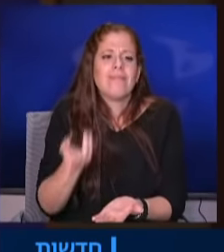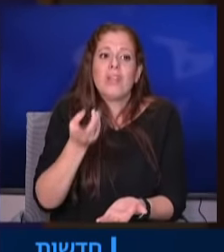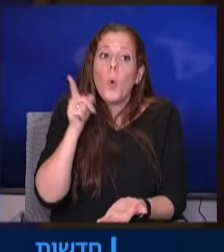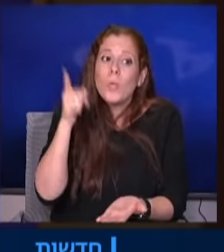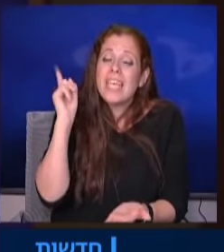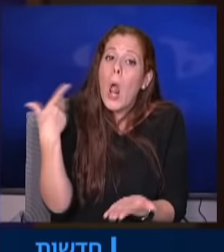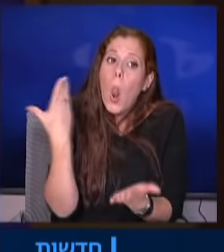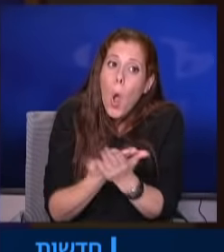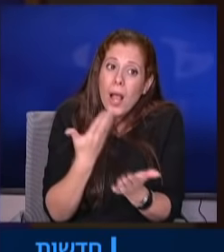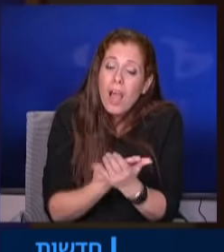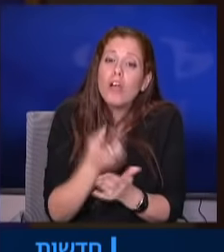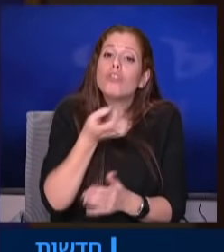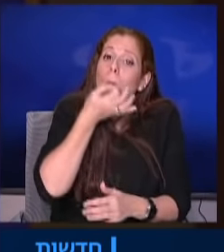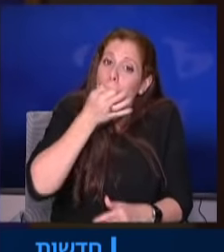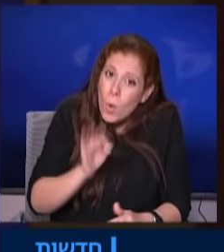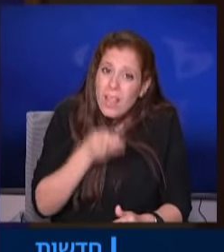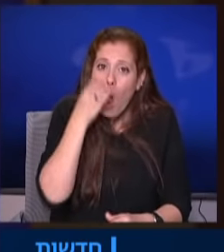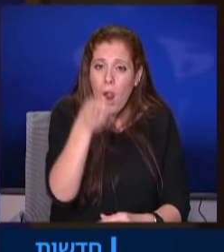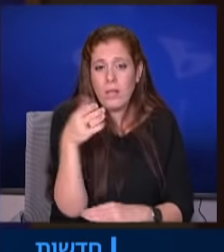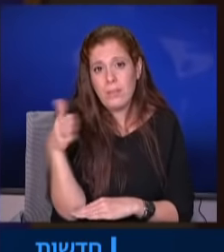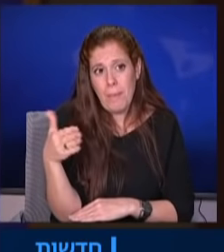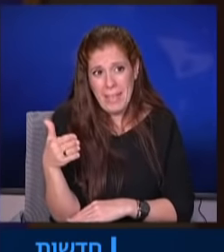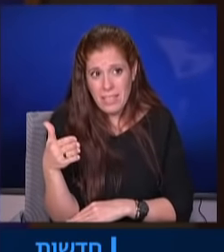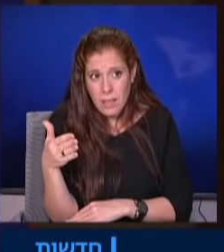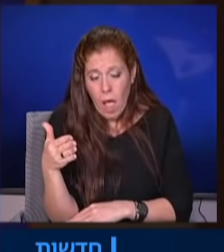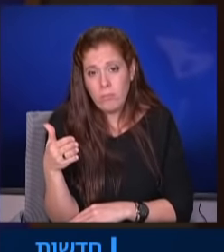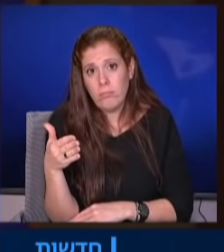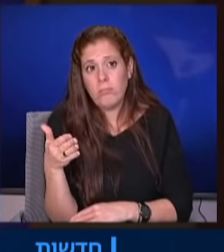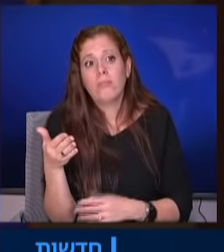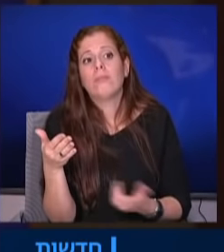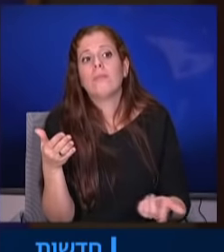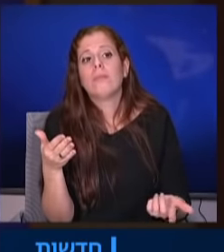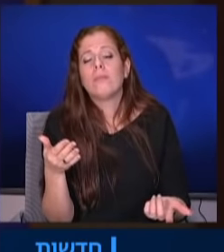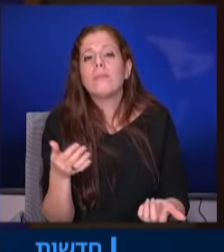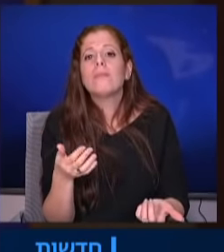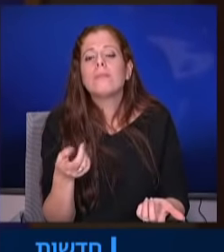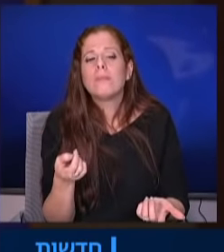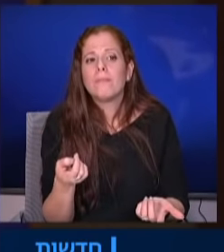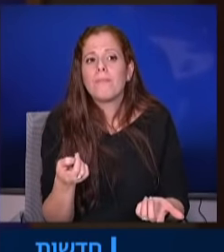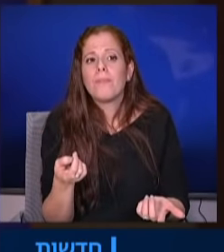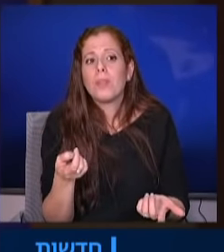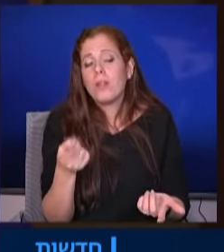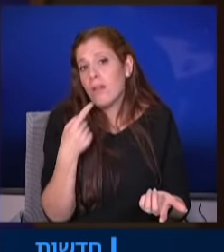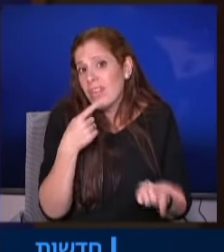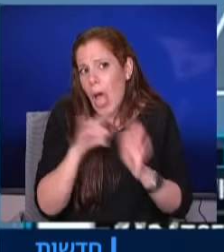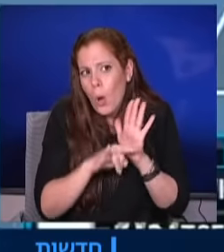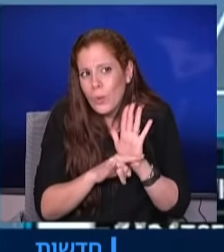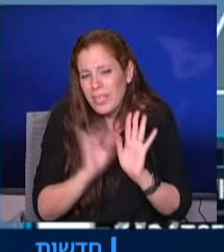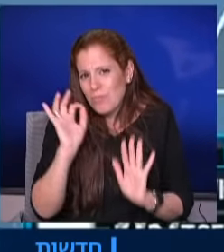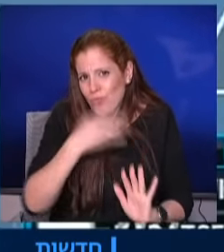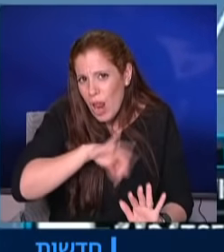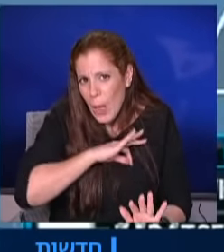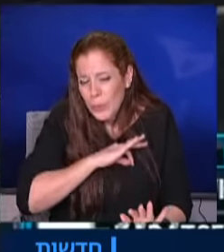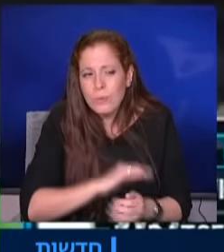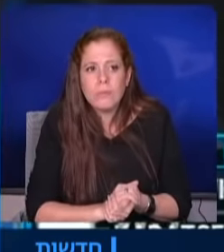is for the traveller to be able to assert and back up their ability to come into the country consistent with our laws.